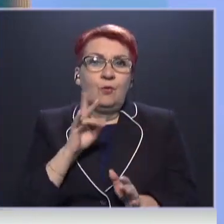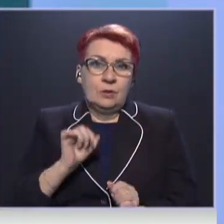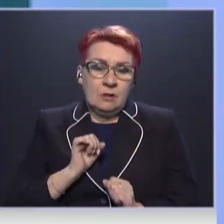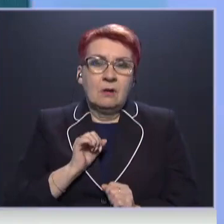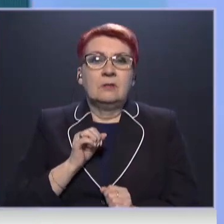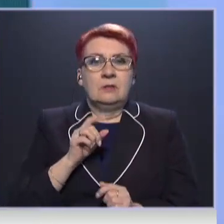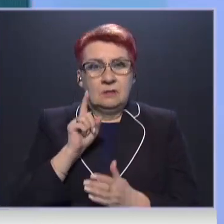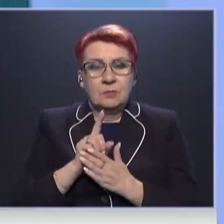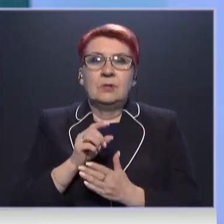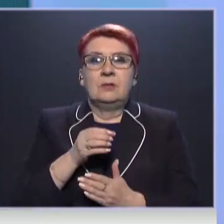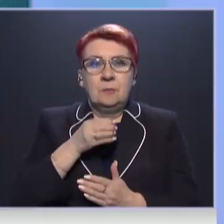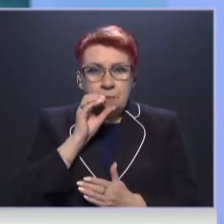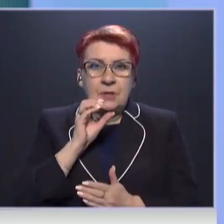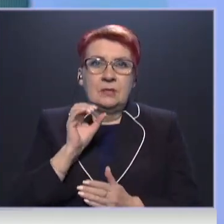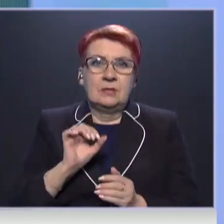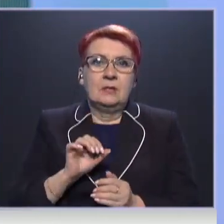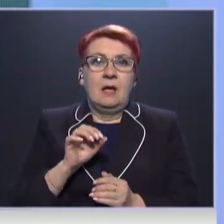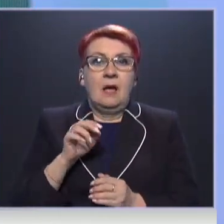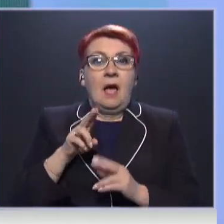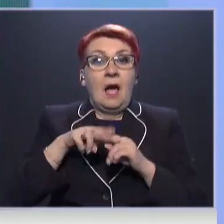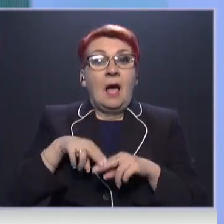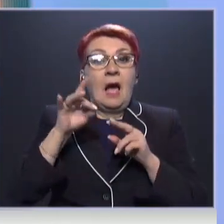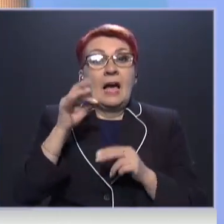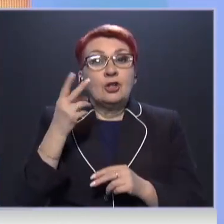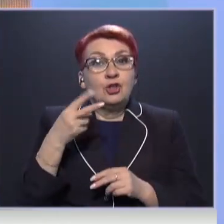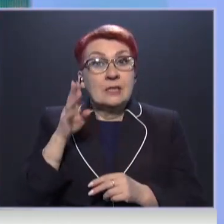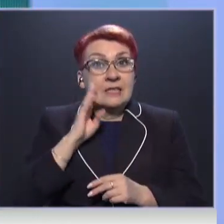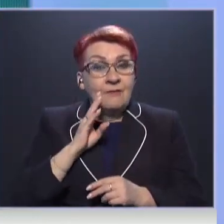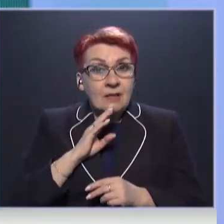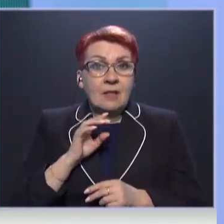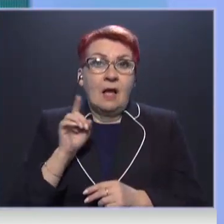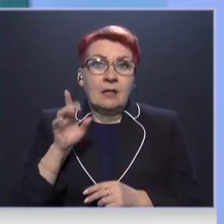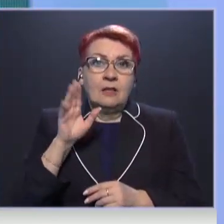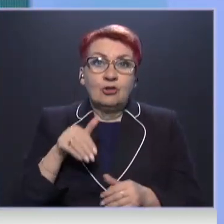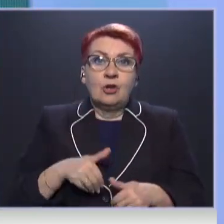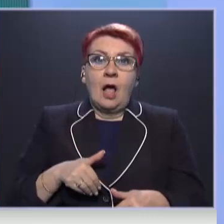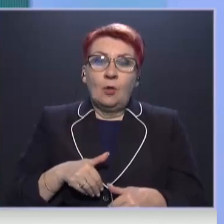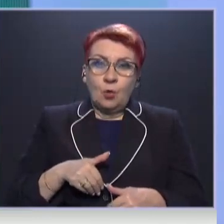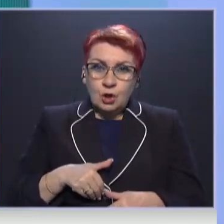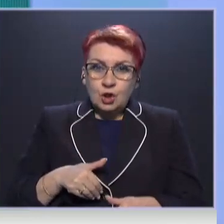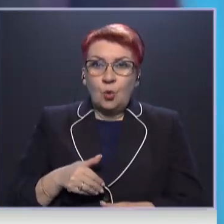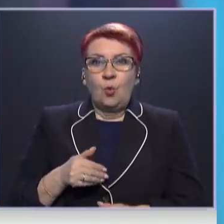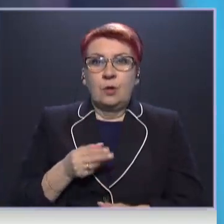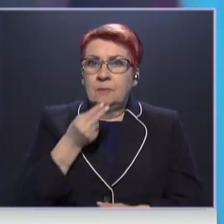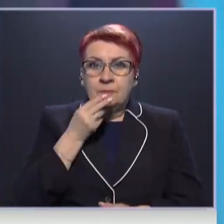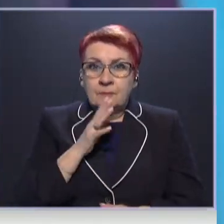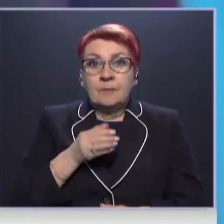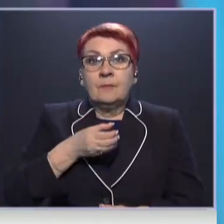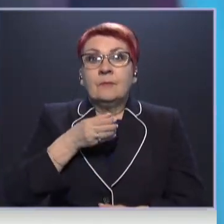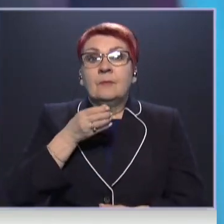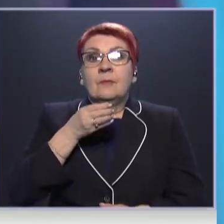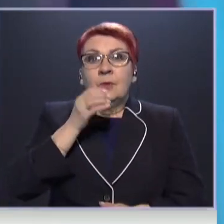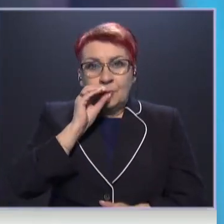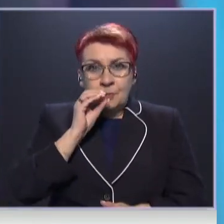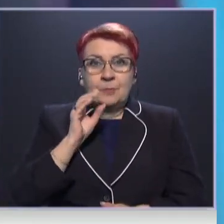ее. И мы знаем, что крещенская вода, например, употребляется вот даже натощак там, и считается великой